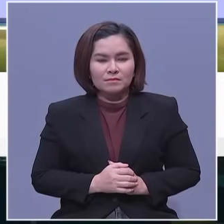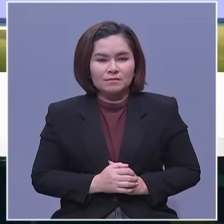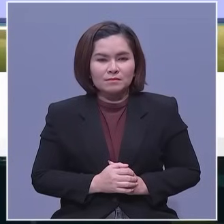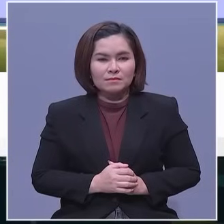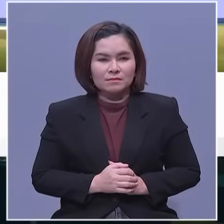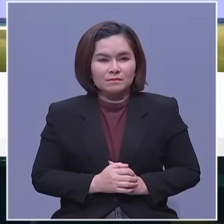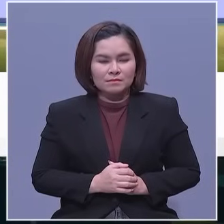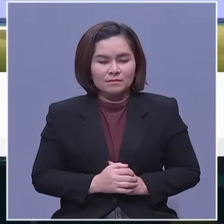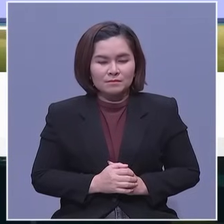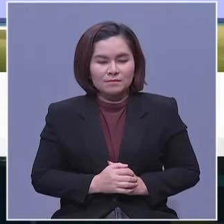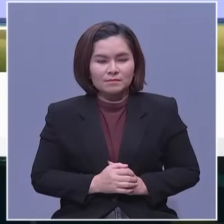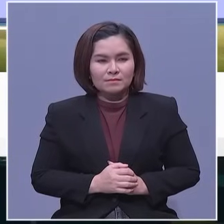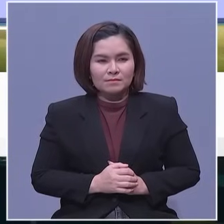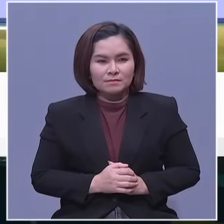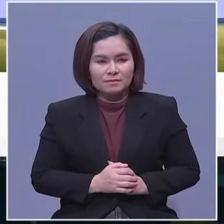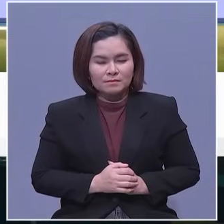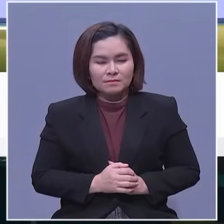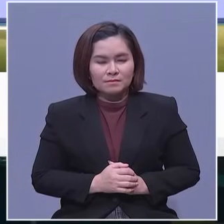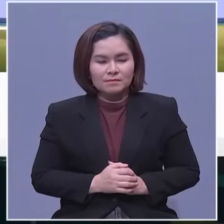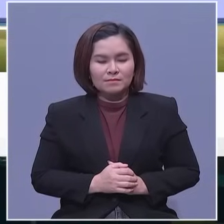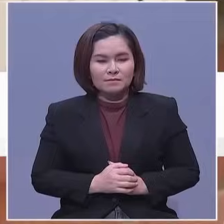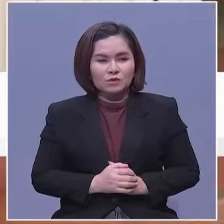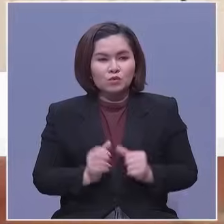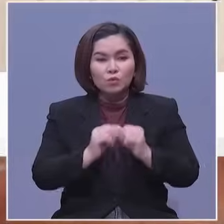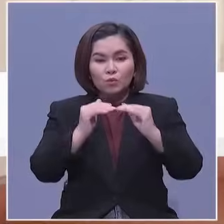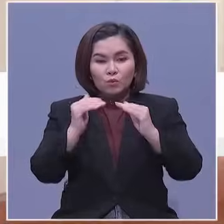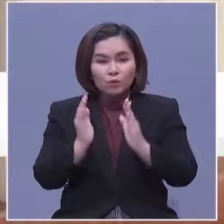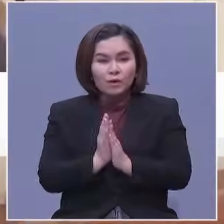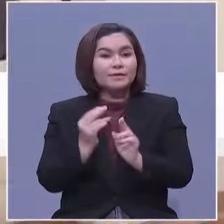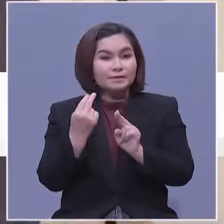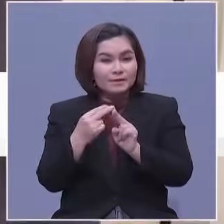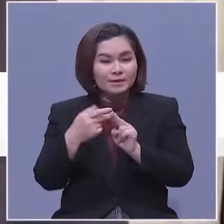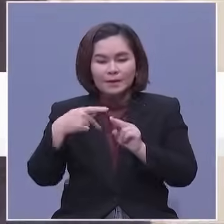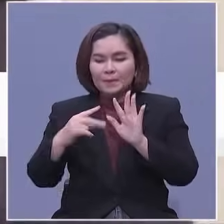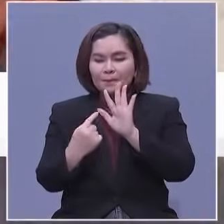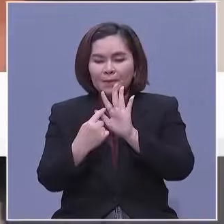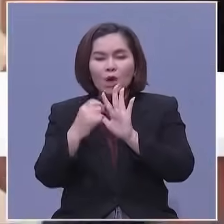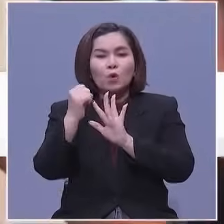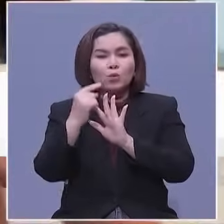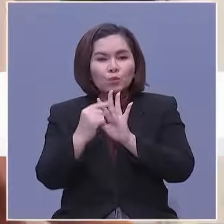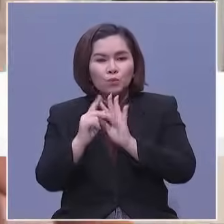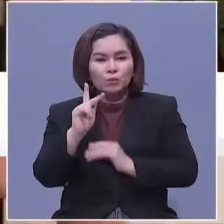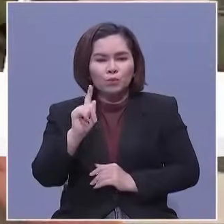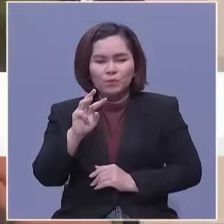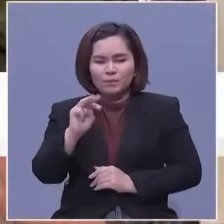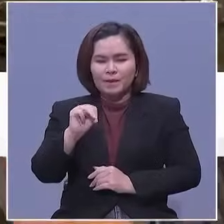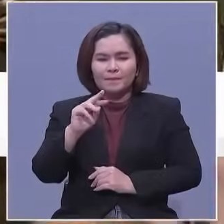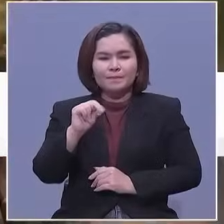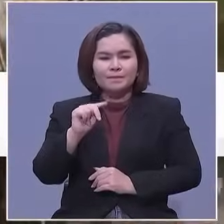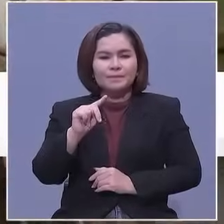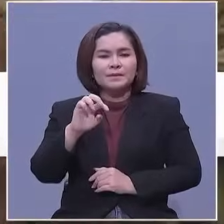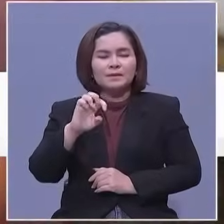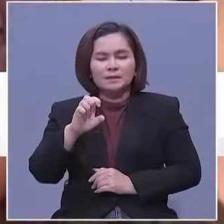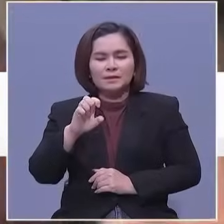ค่ะเป็นช่วงวินาทีทันทีเลยนะคะที่วัดผาสุกมณีจักรที่ตำบลบางพูดอำเภอปากเกร็ดจังหวัดนนทบุ